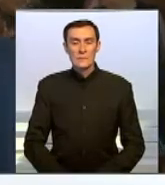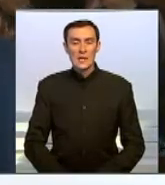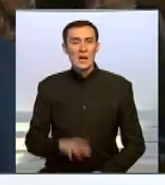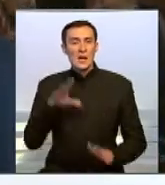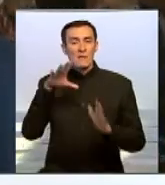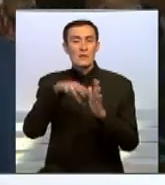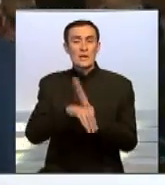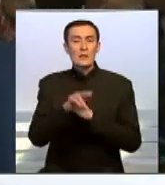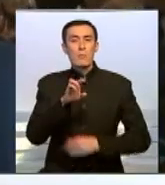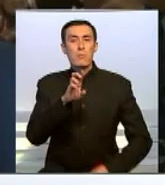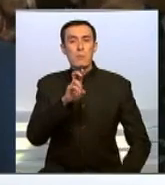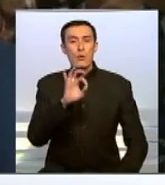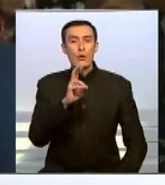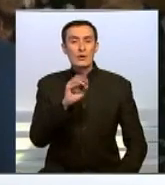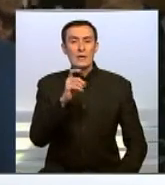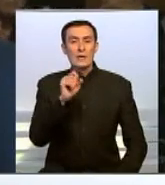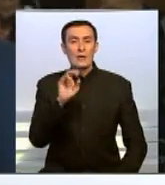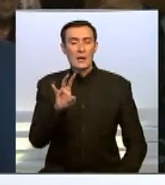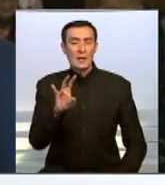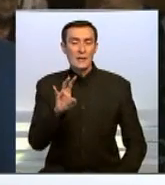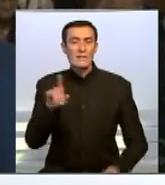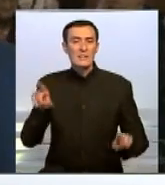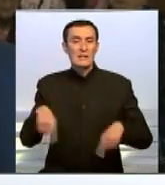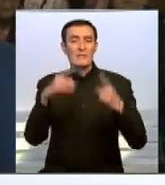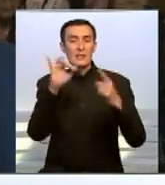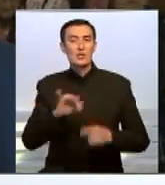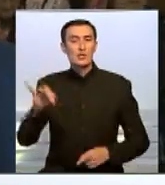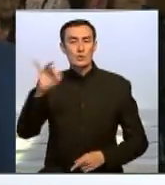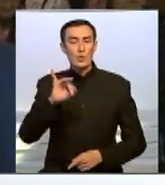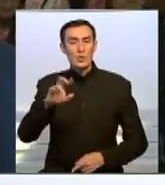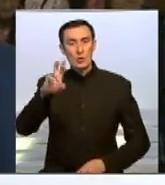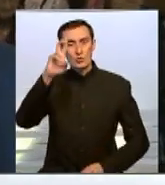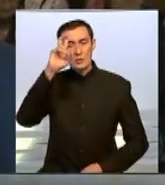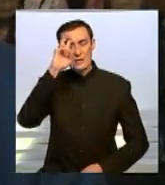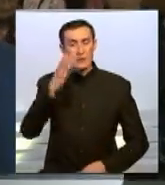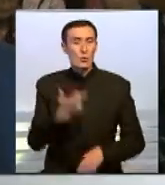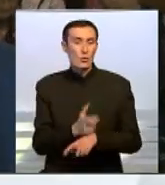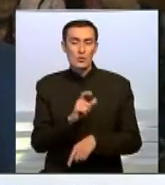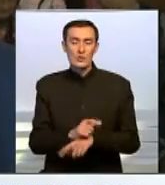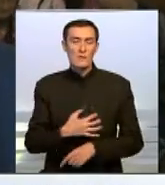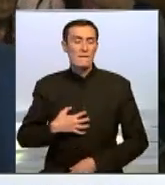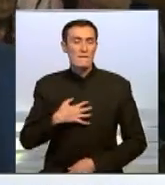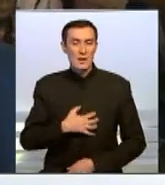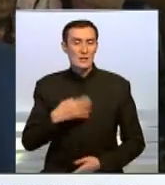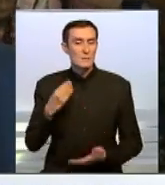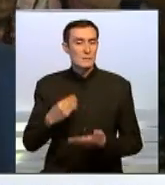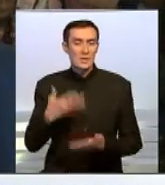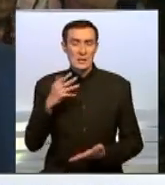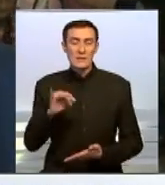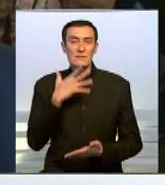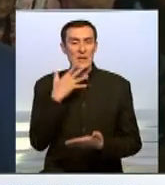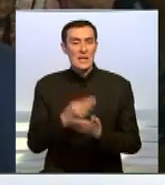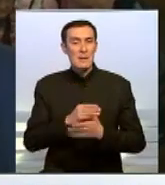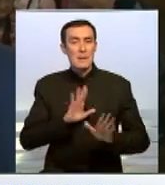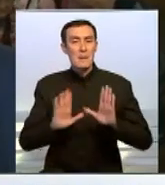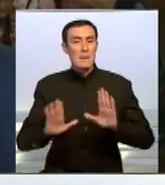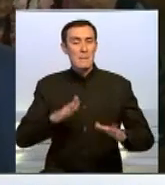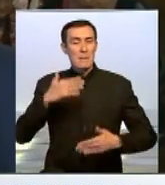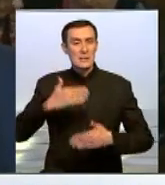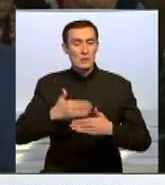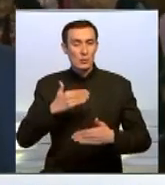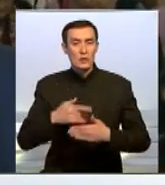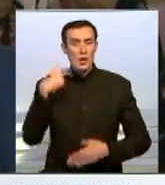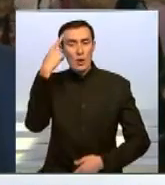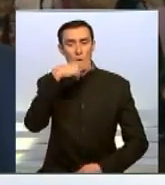Вклад Алихана Бөкейханова в становление истории и государственности нашей страны бесценен. Поэтому в своей постановке мы хотели раскрыть